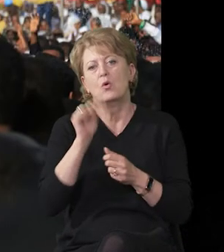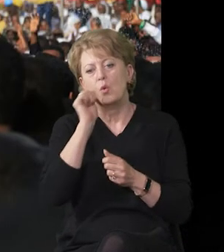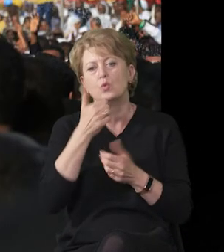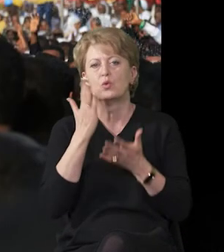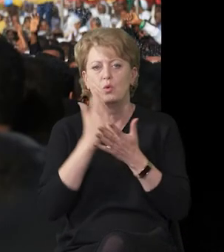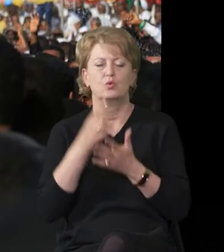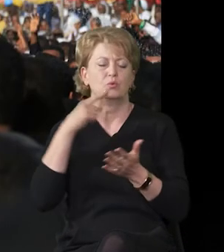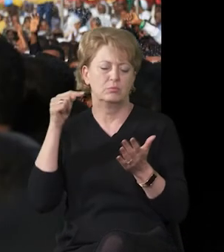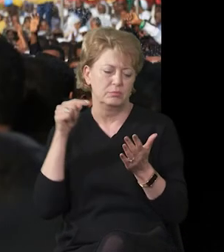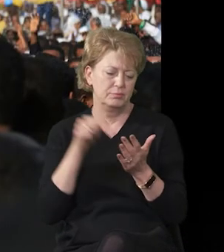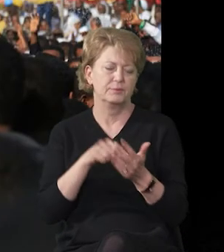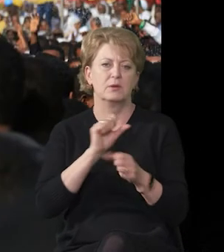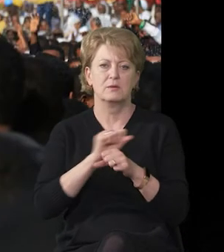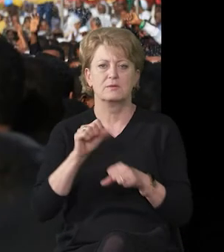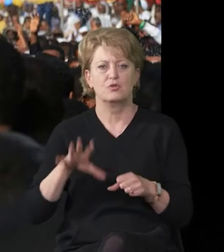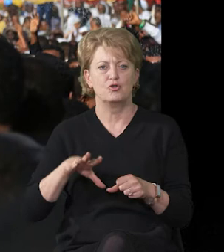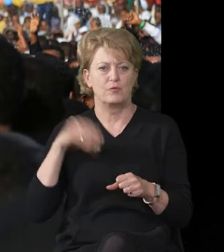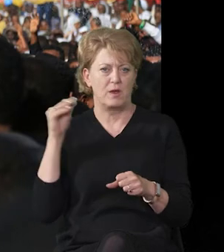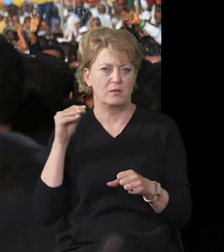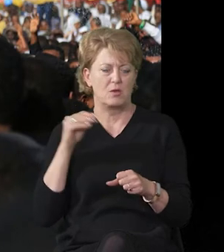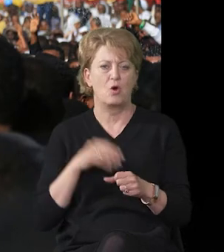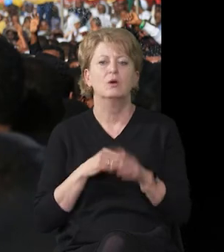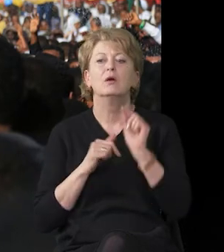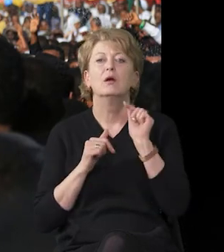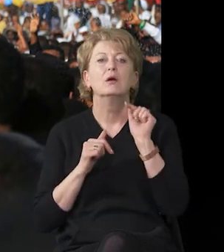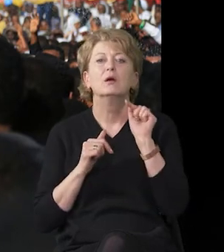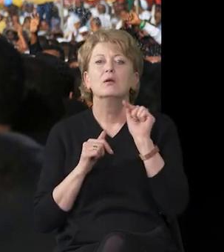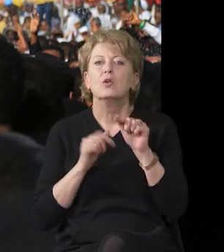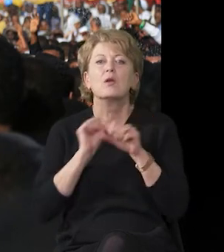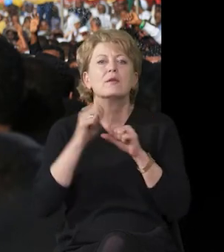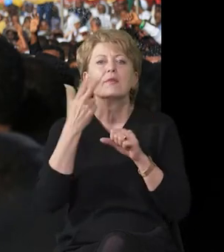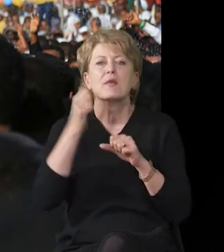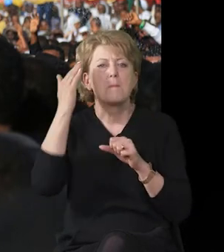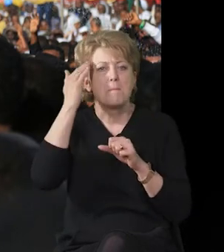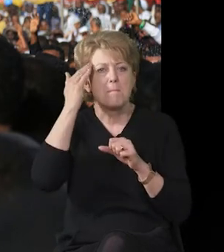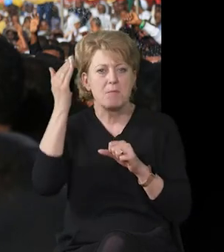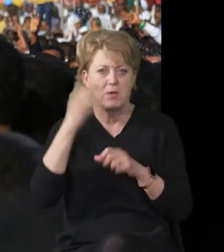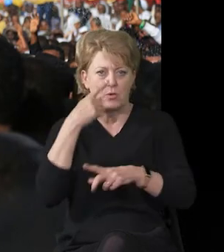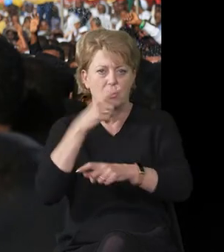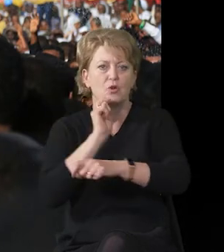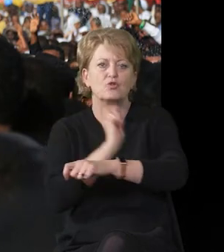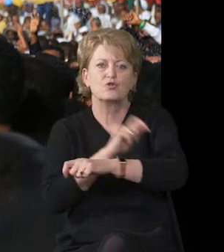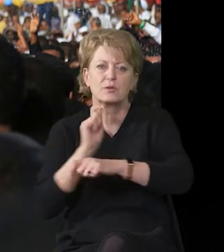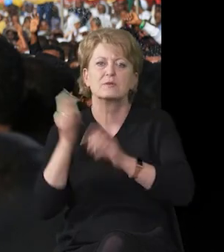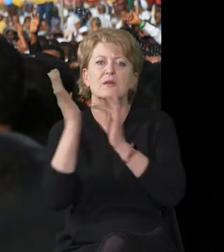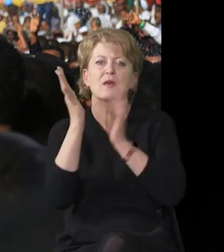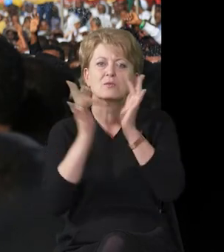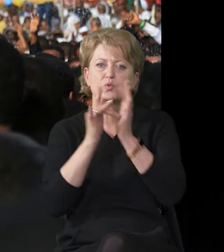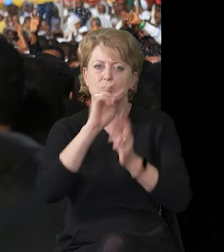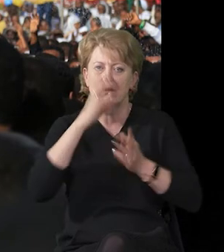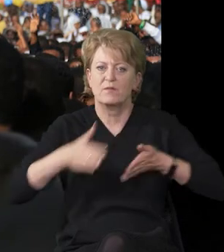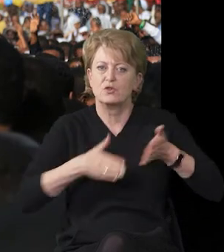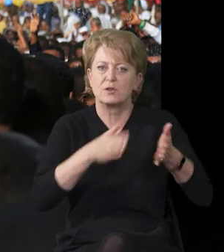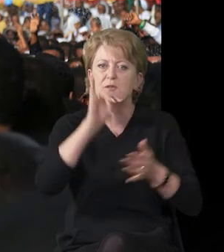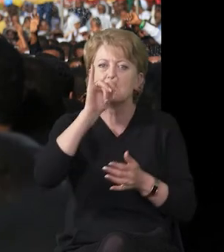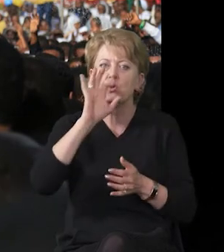Święto Timkat jest świętem, które obchodzone jest na pamiątkę chrztu Chrystusa w Jordanie, a więc w kościele